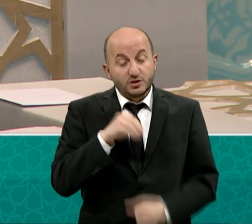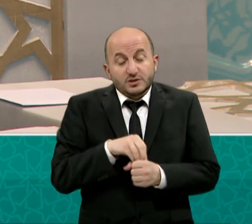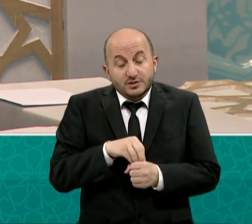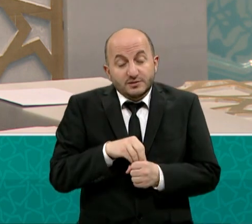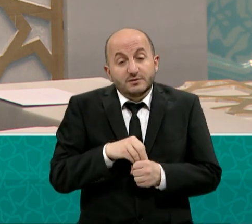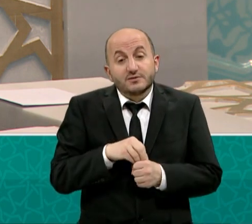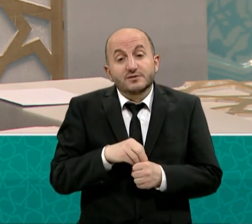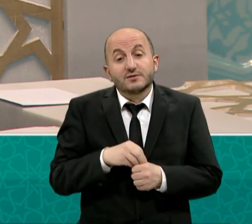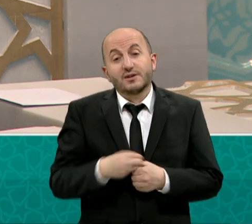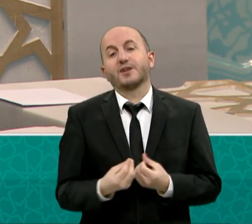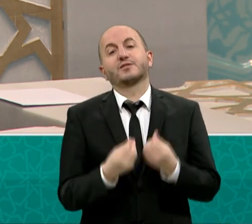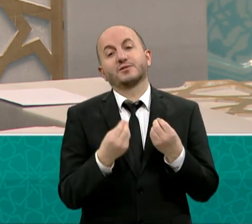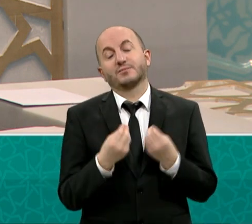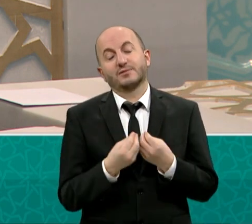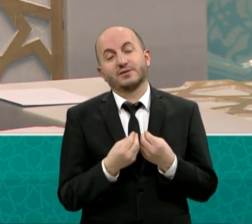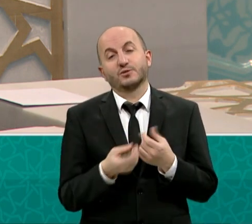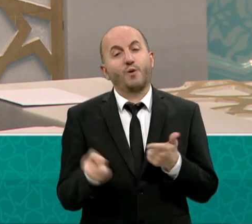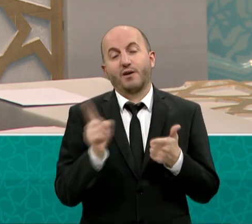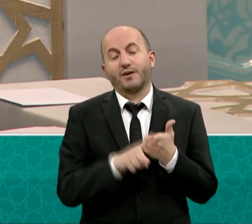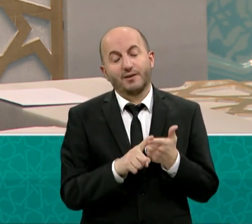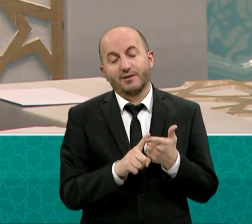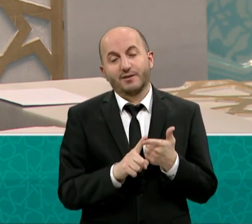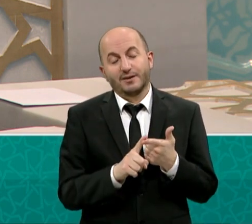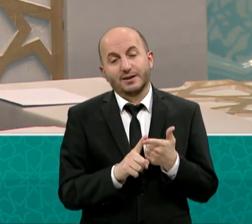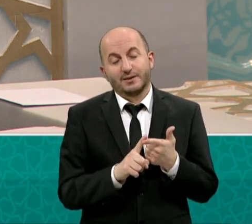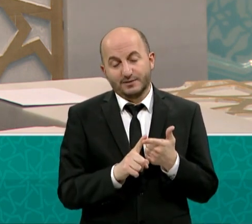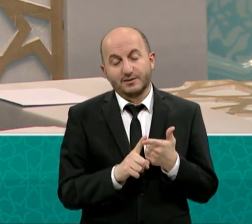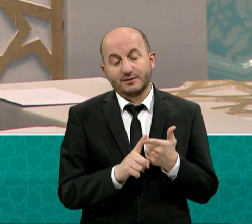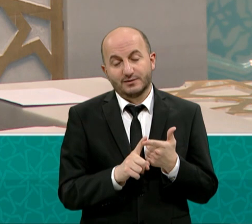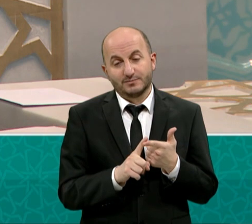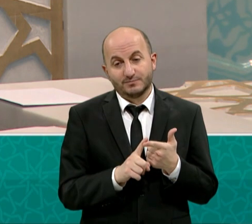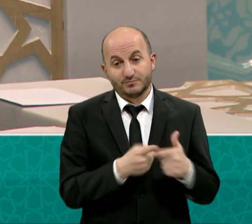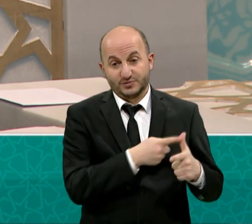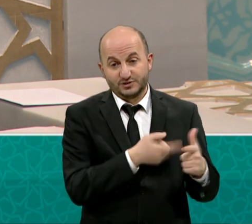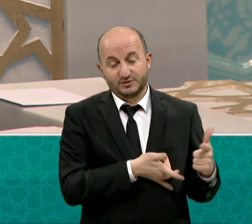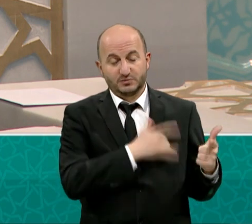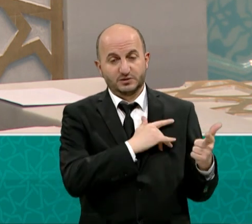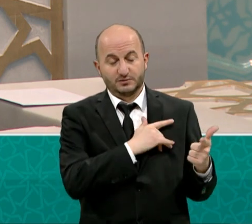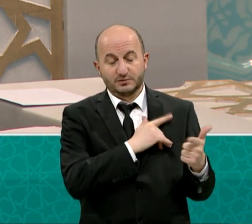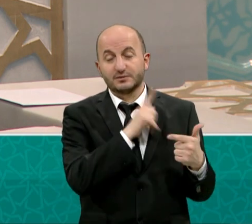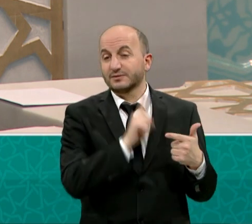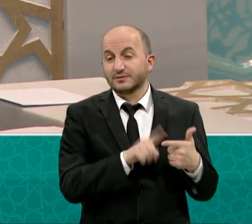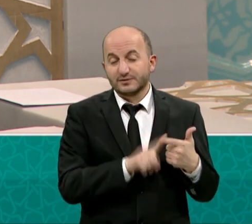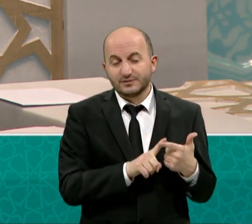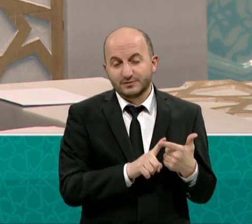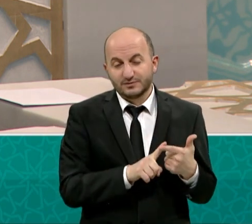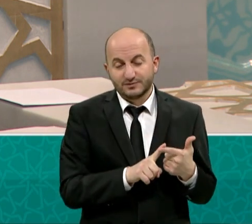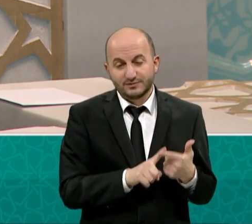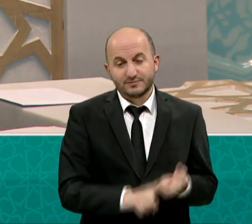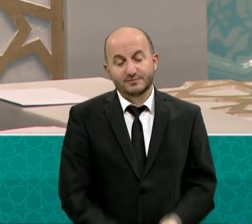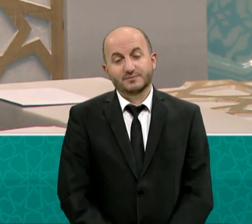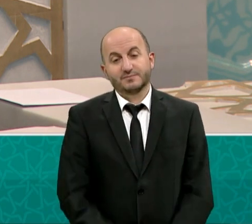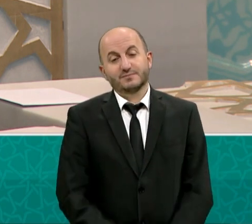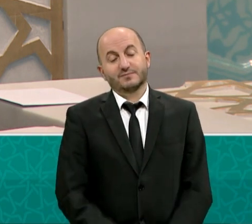mi? Ayet devam ediyor. Orada durmuyor kardeşlerim. Ve atel mâle alâ hubbihi